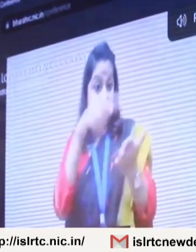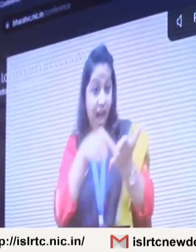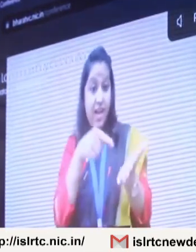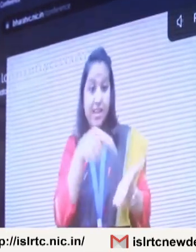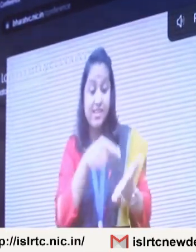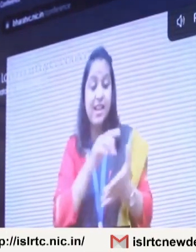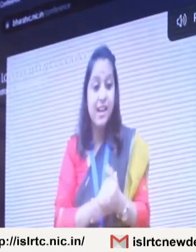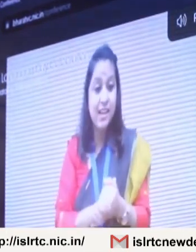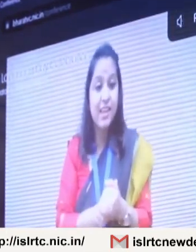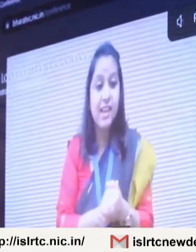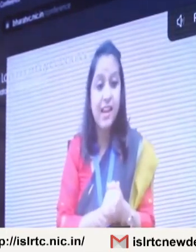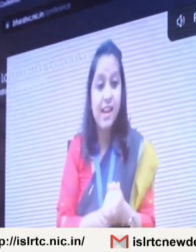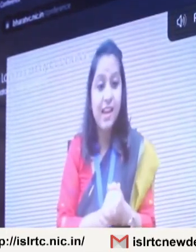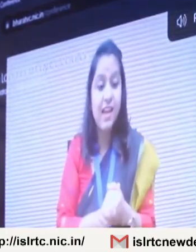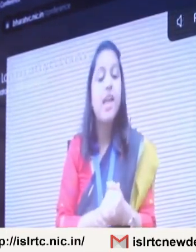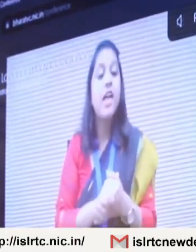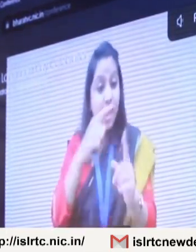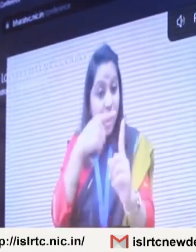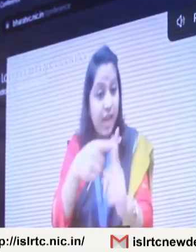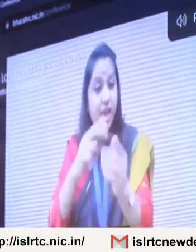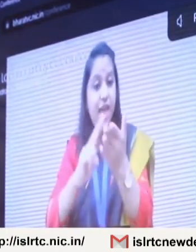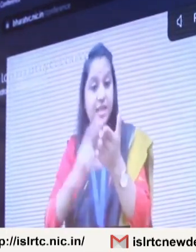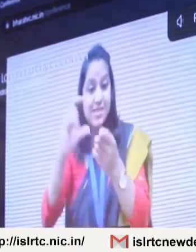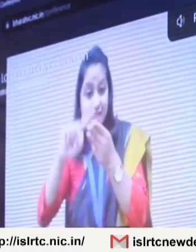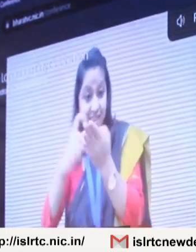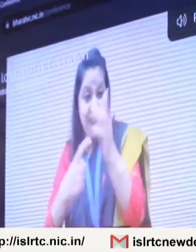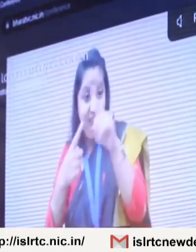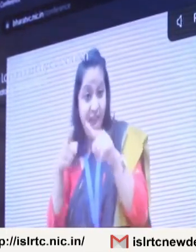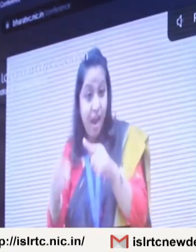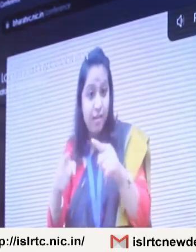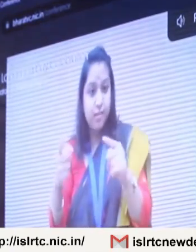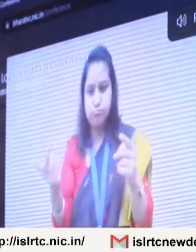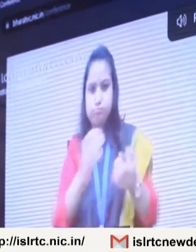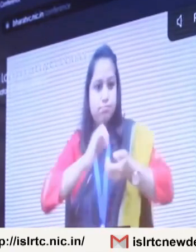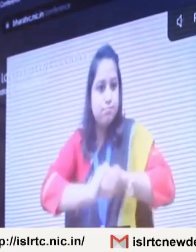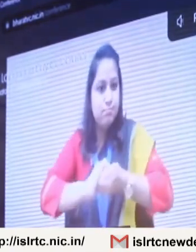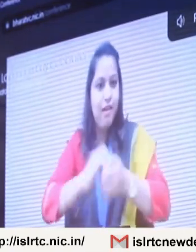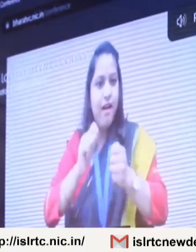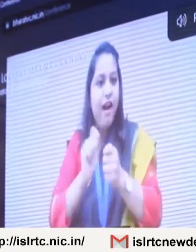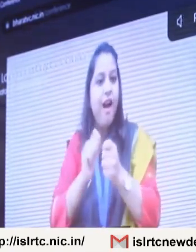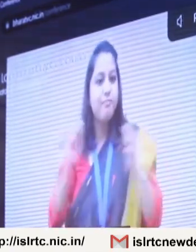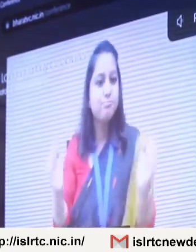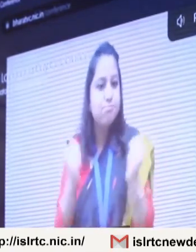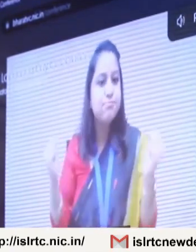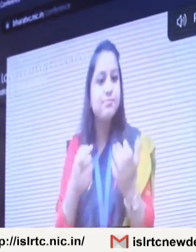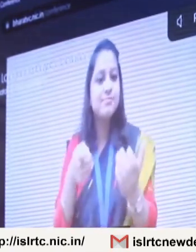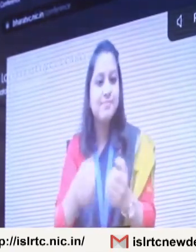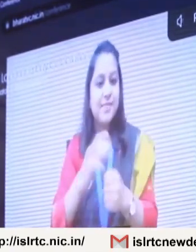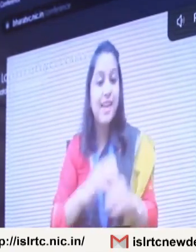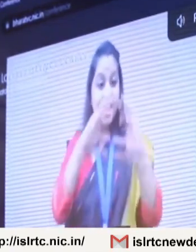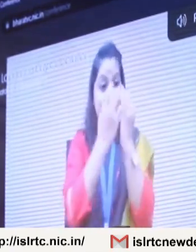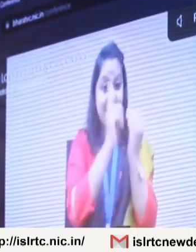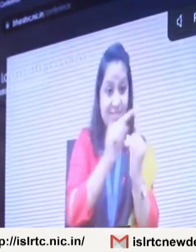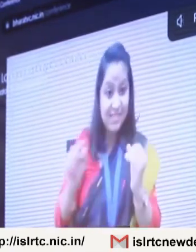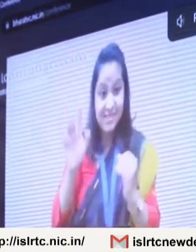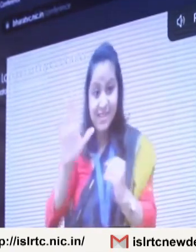ISLRTC एवं NCERT का संयुक्त प्रयास से पहले से 5वीं कक्षा तक